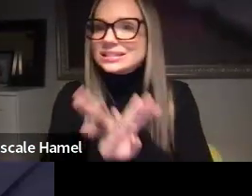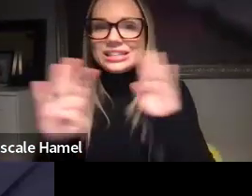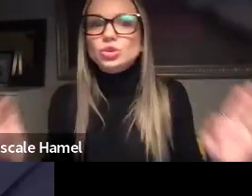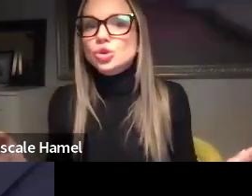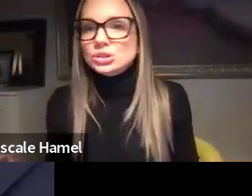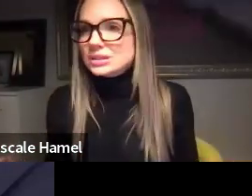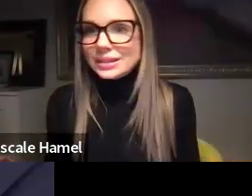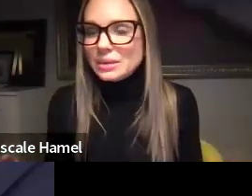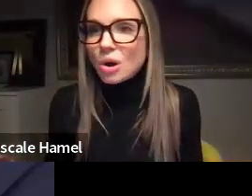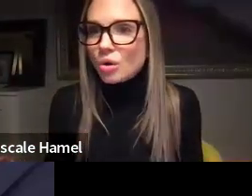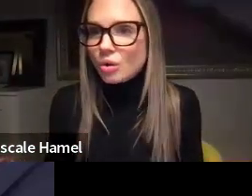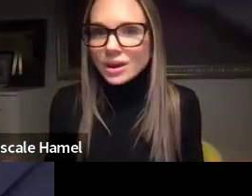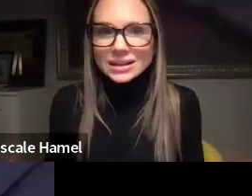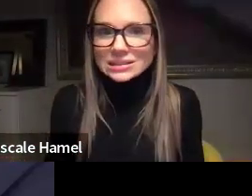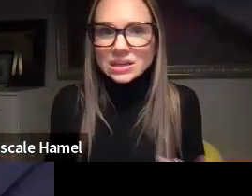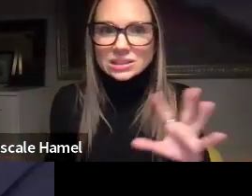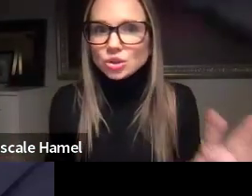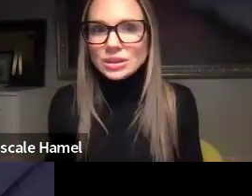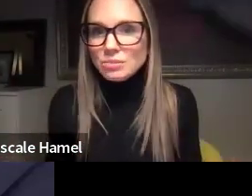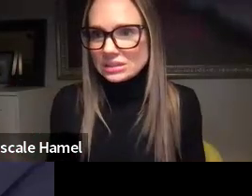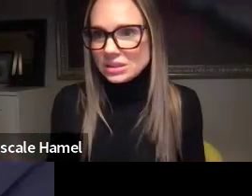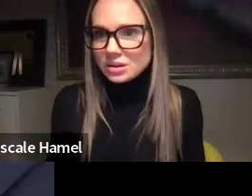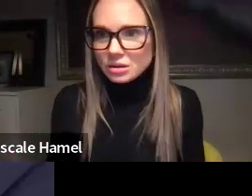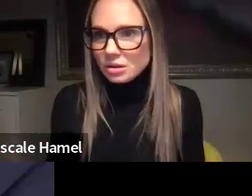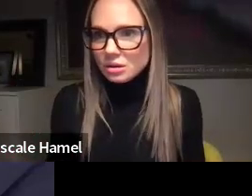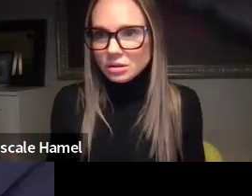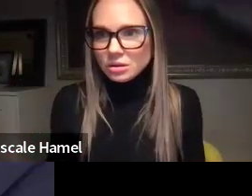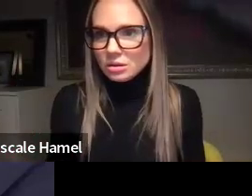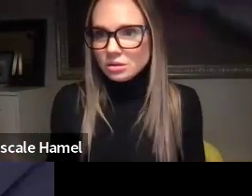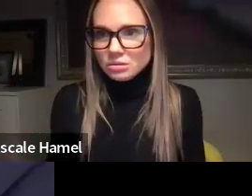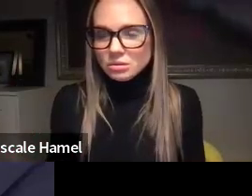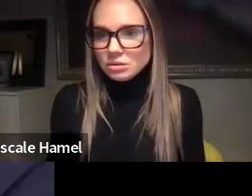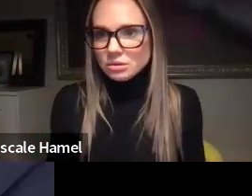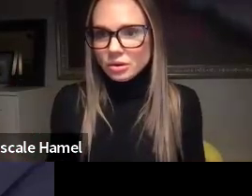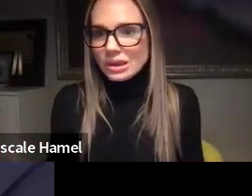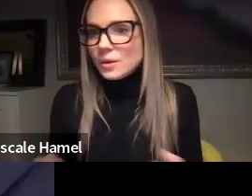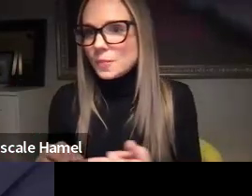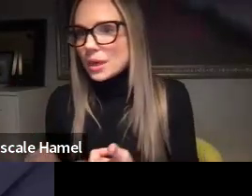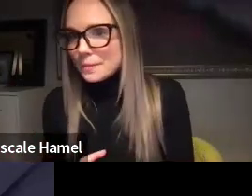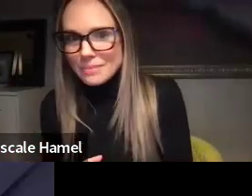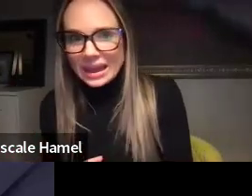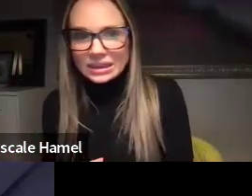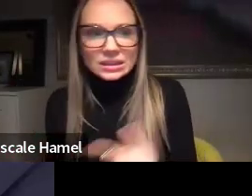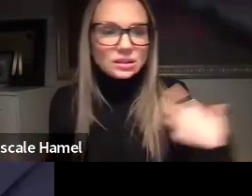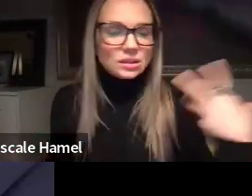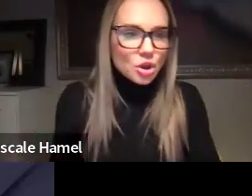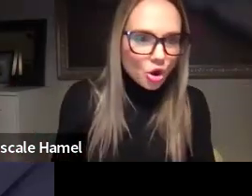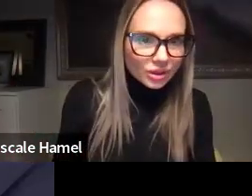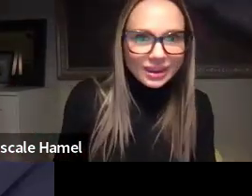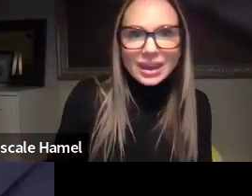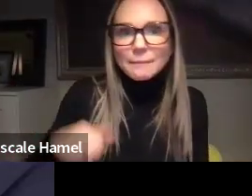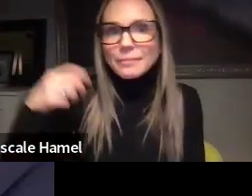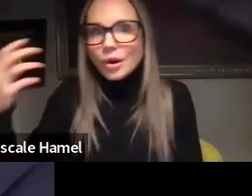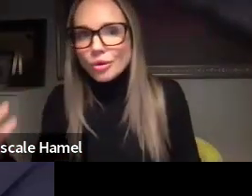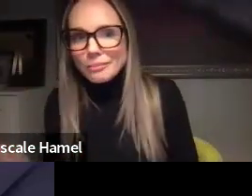présentement, c'est toutes des bons candidats, c'est toutes des bonnes idées. OK? Marine,